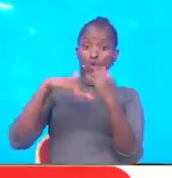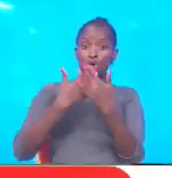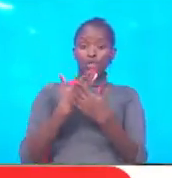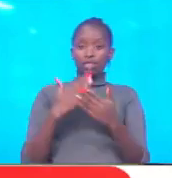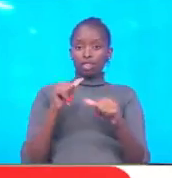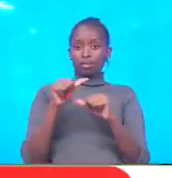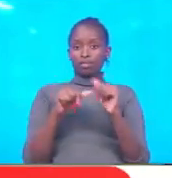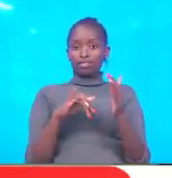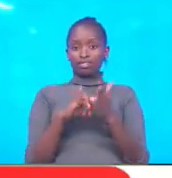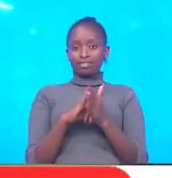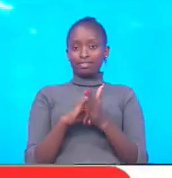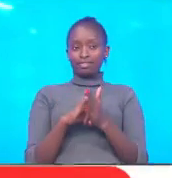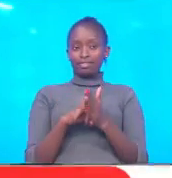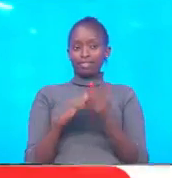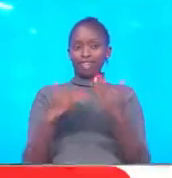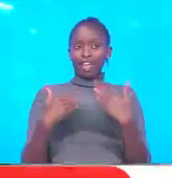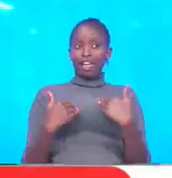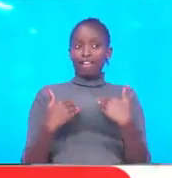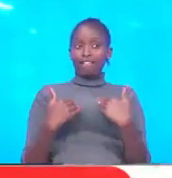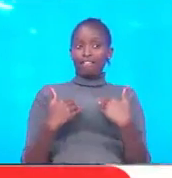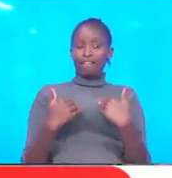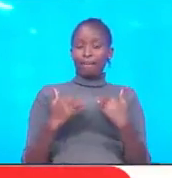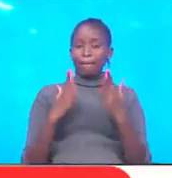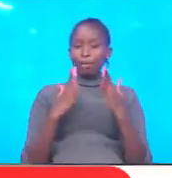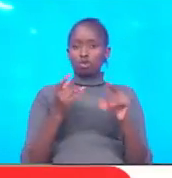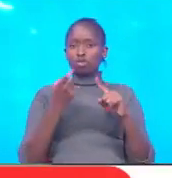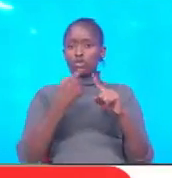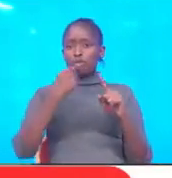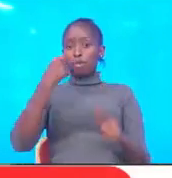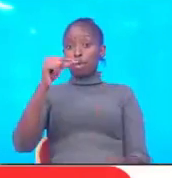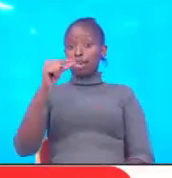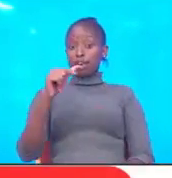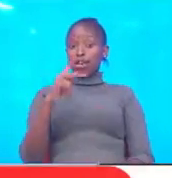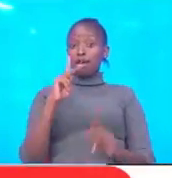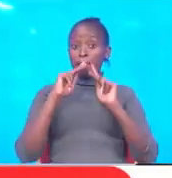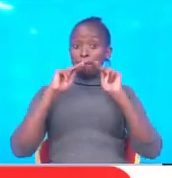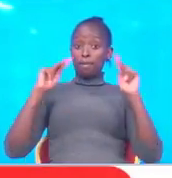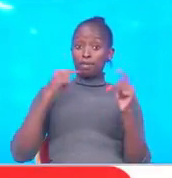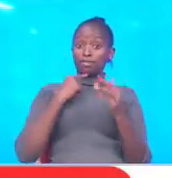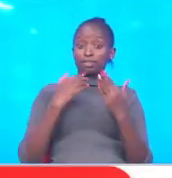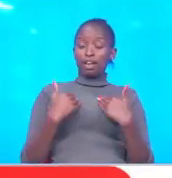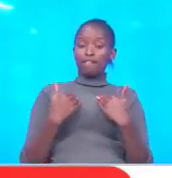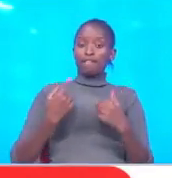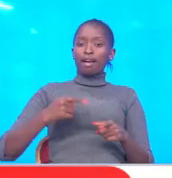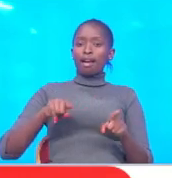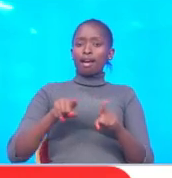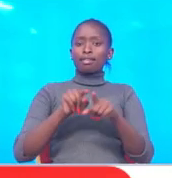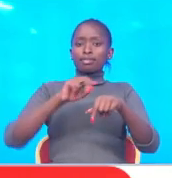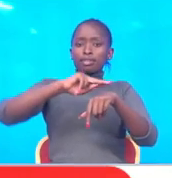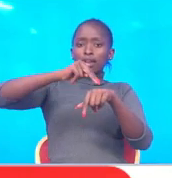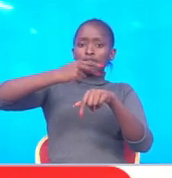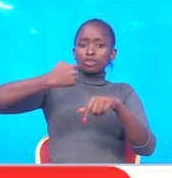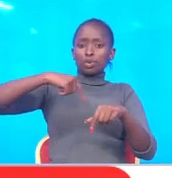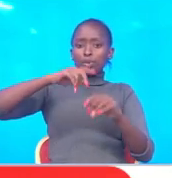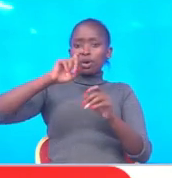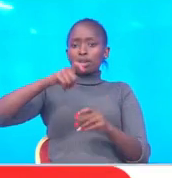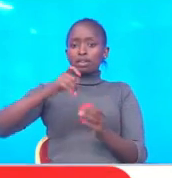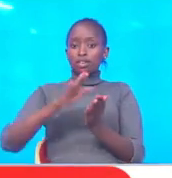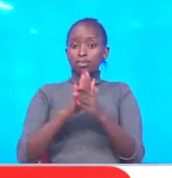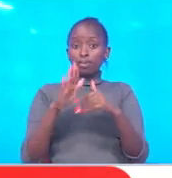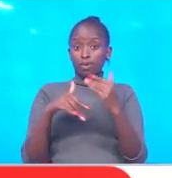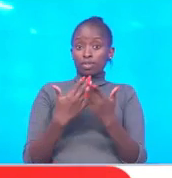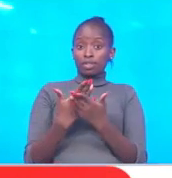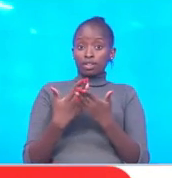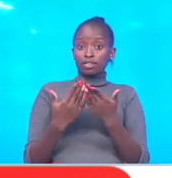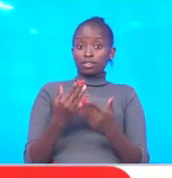Elizabeth Atieno wa shirika la Greenpeace amesema kuwa kama taifa tunapaswa kuhimiza kikamilifu ugawaji wa mbegu za